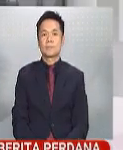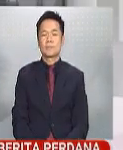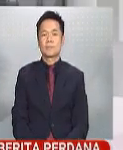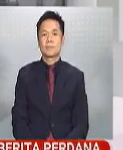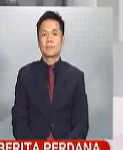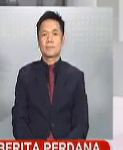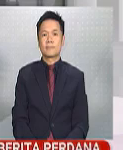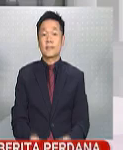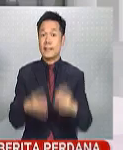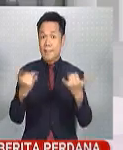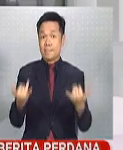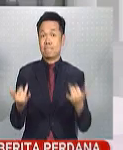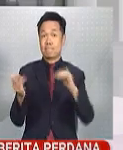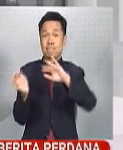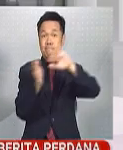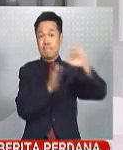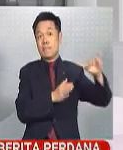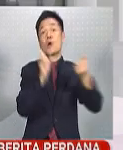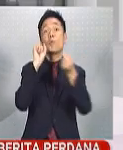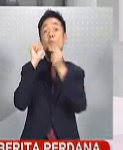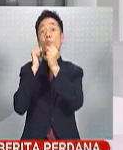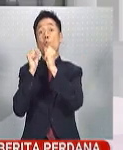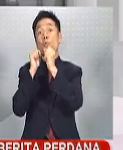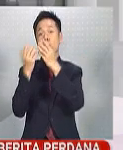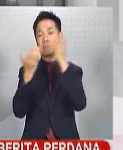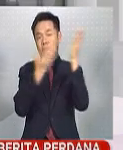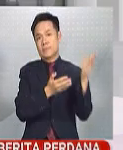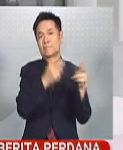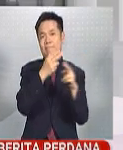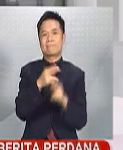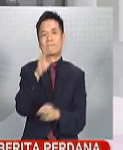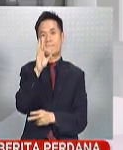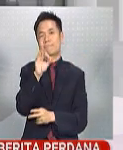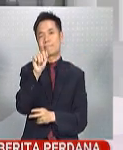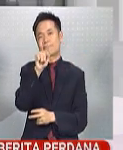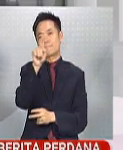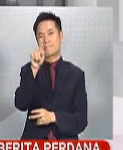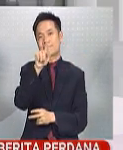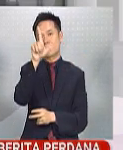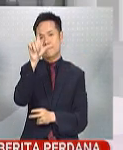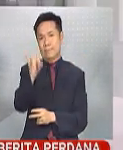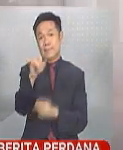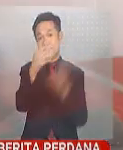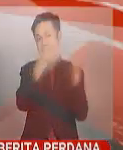Baik, seterusnya untuk perkembangan sukan, seperti biasa kita bersama dengan Fazli Ibrahim. Silakan.